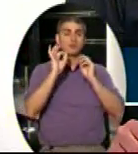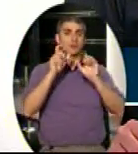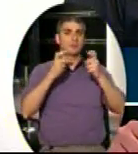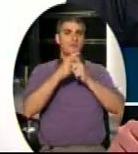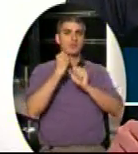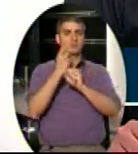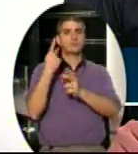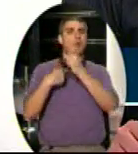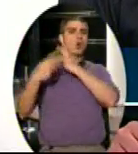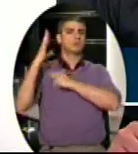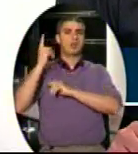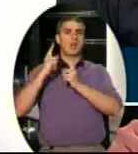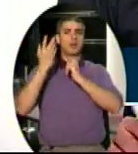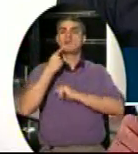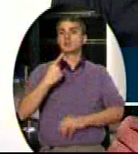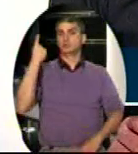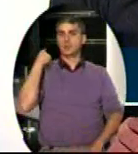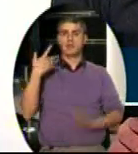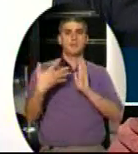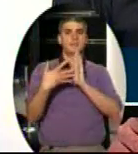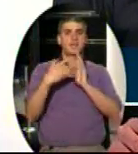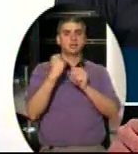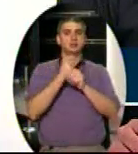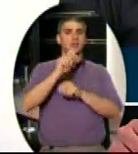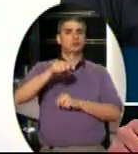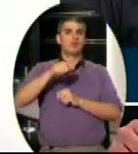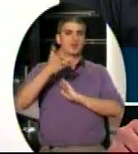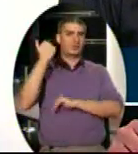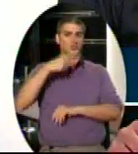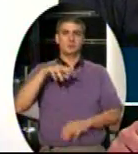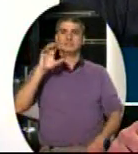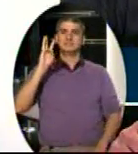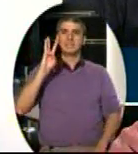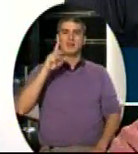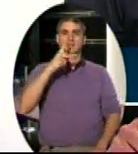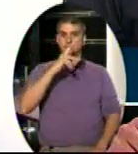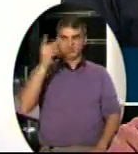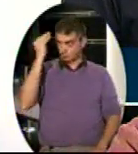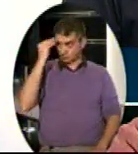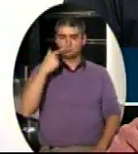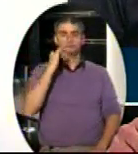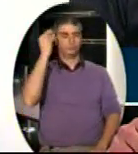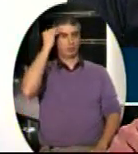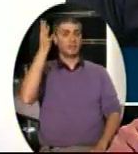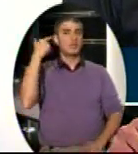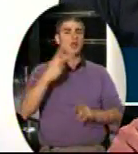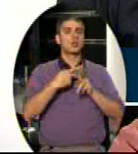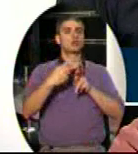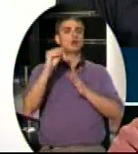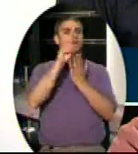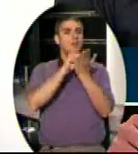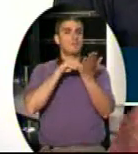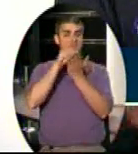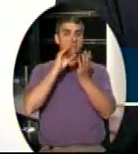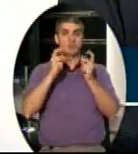הם חוזרים לאירוע שהיה לפני שנה, לבדיקה שעשתה השופטת בדימוס שרה פריש, אני לא יודע אם את זוכרת. זוכרת. תואר המפקד במפלגת